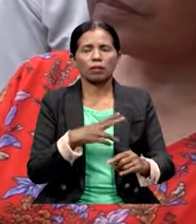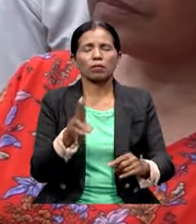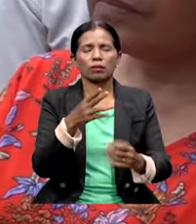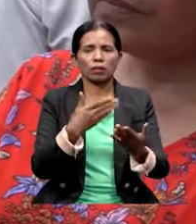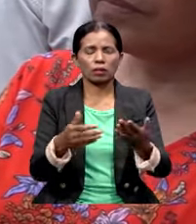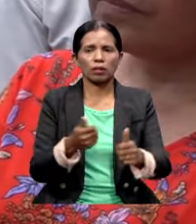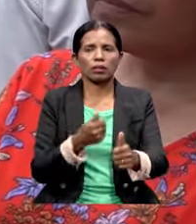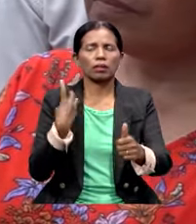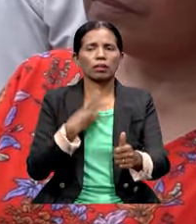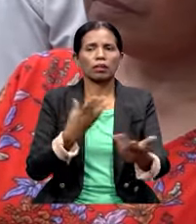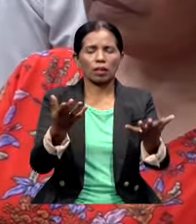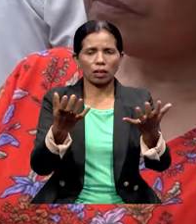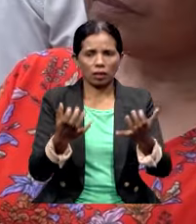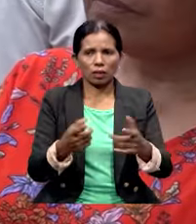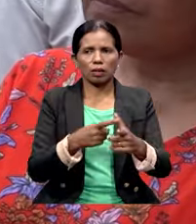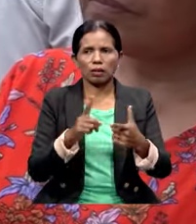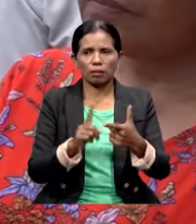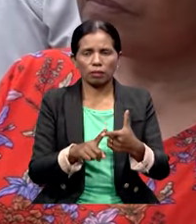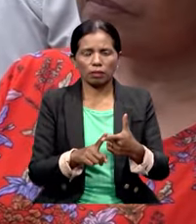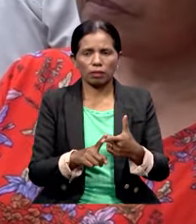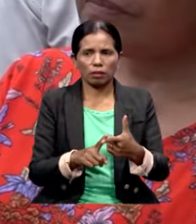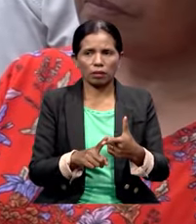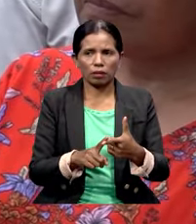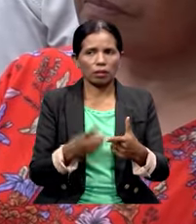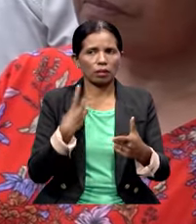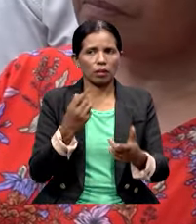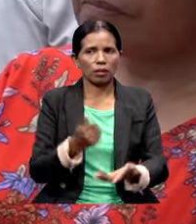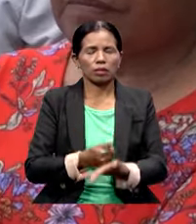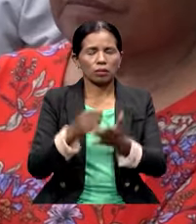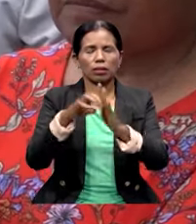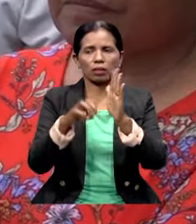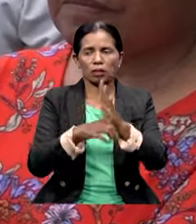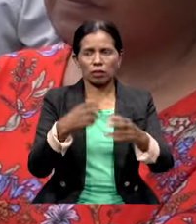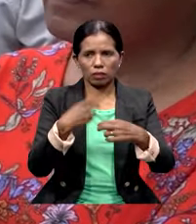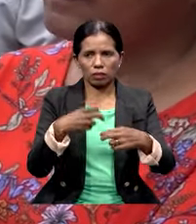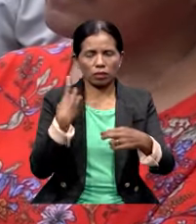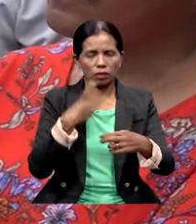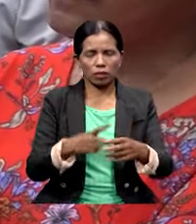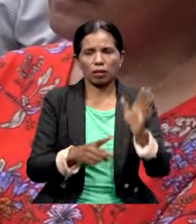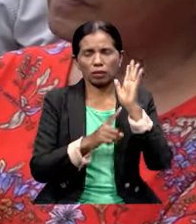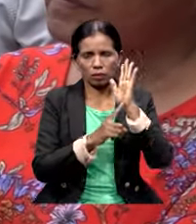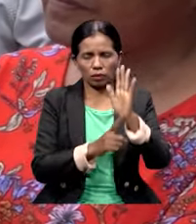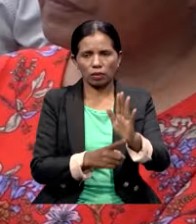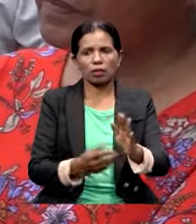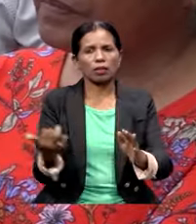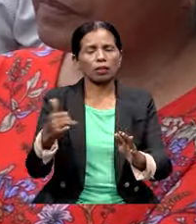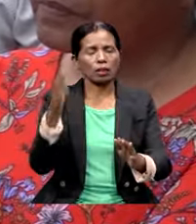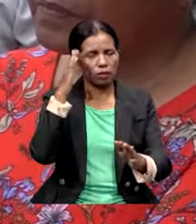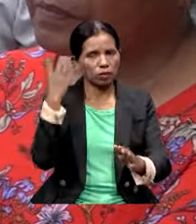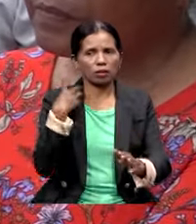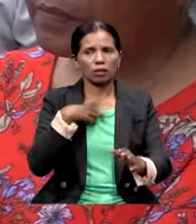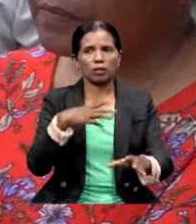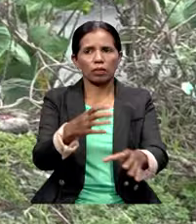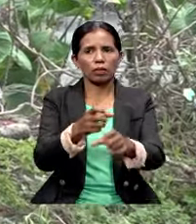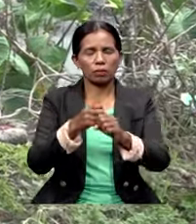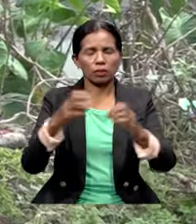santu irita ne hakarak depois ita la ajuda star ne susar ita ba fohate ne na fohano in basira sir la kumpri depois ita sobuti sir